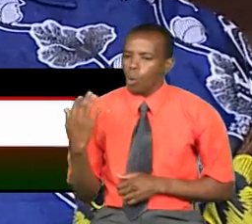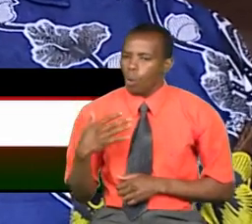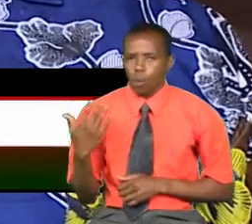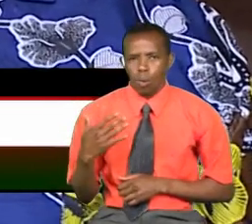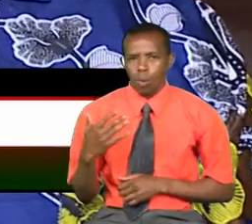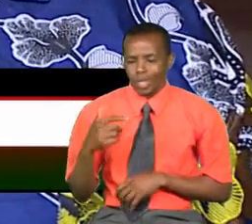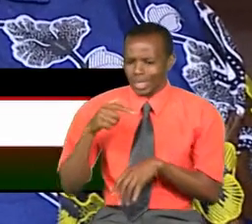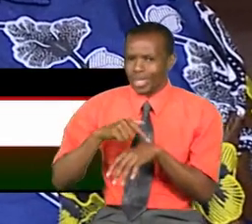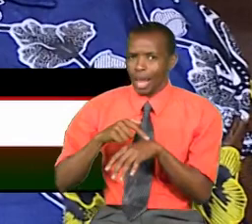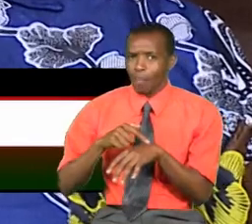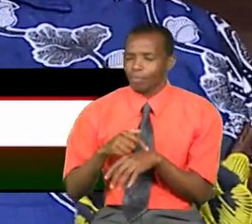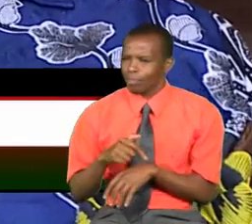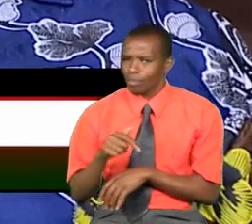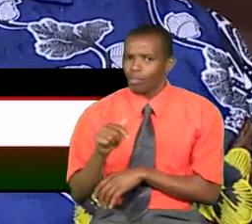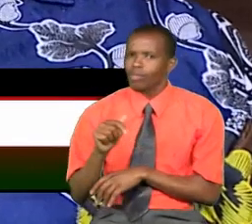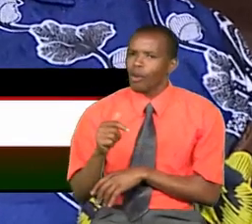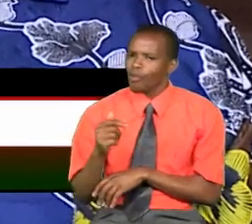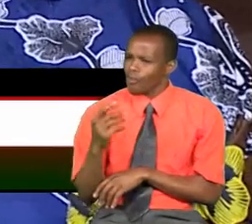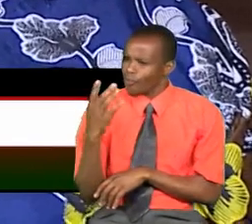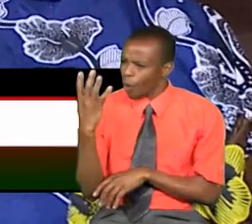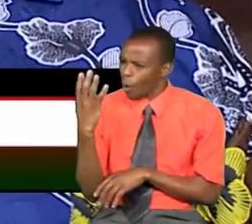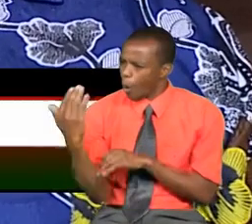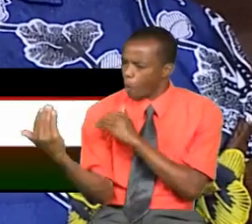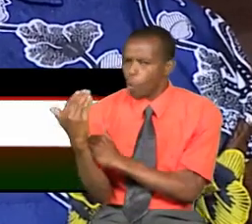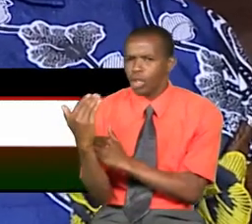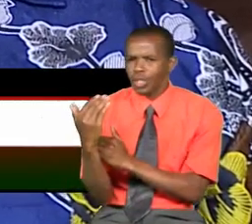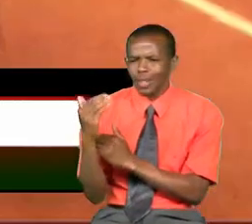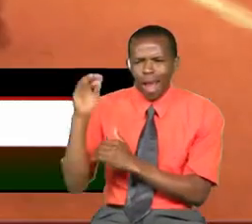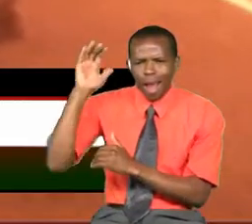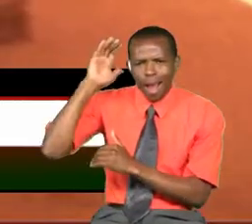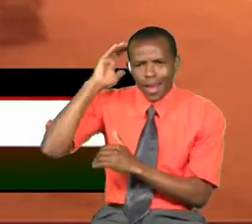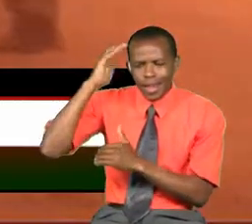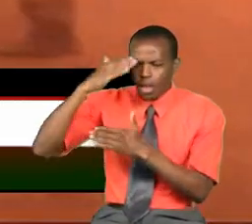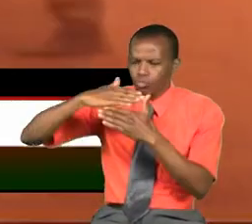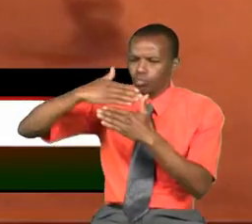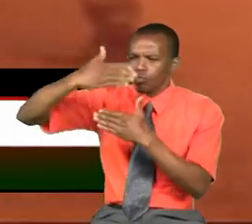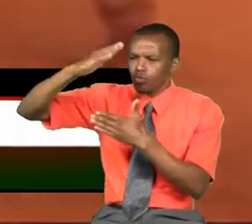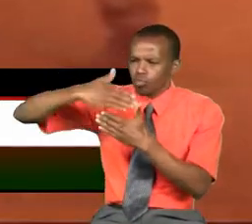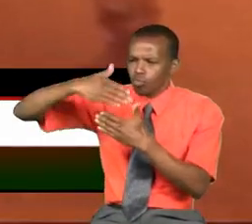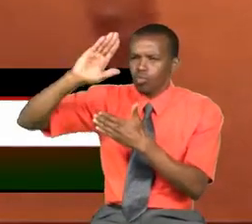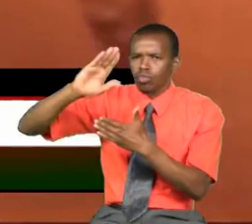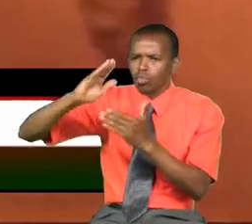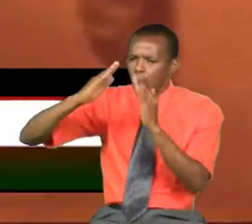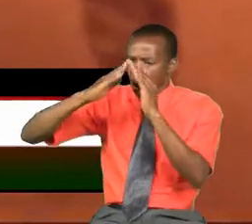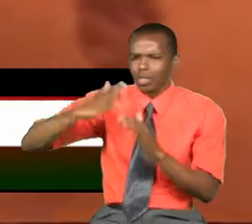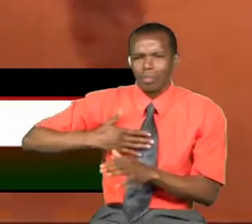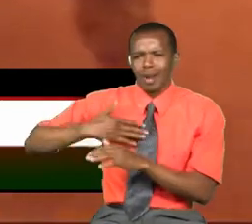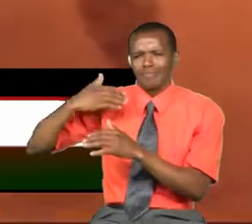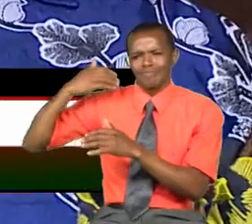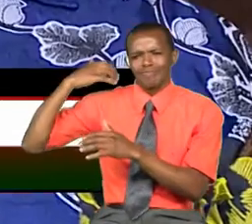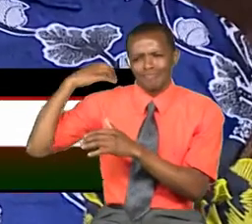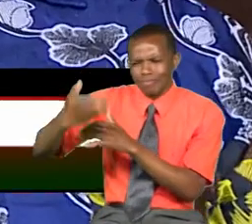Kufika kama saa 10 alfajiri, nikasikia dirisha la chumba changu cha kulala linagongwa kwa vishindo